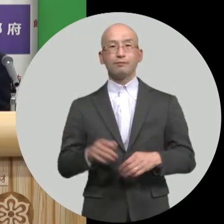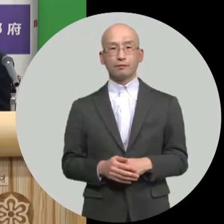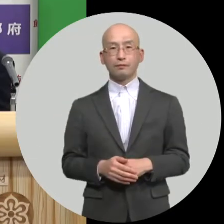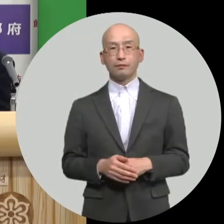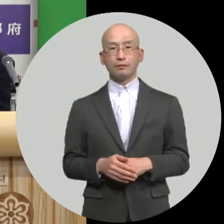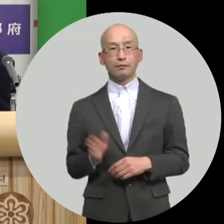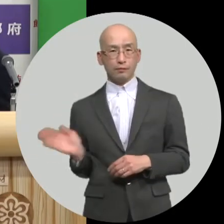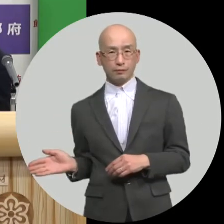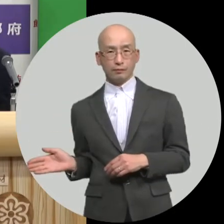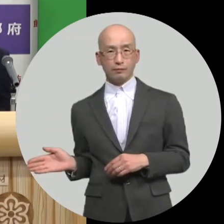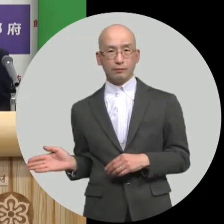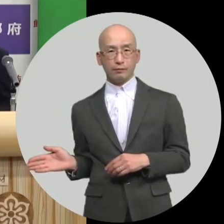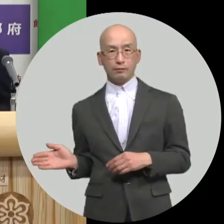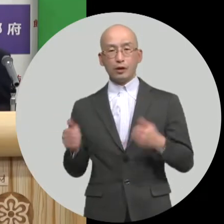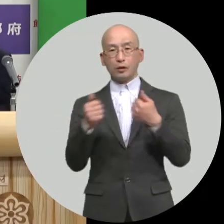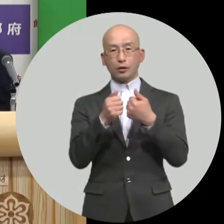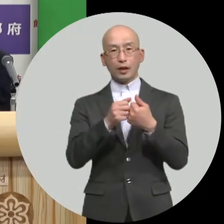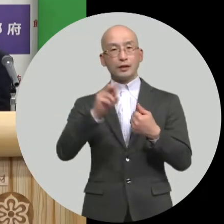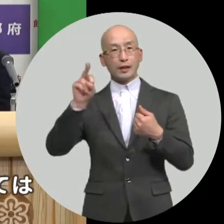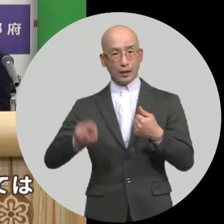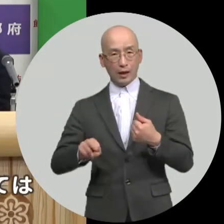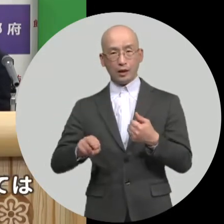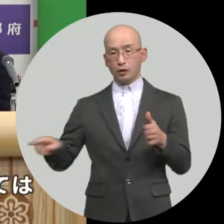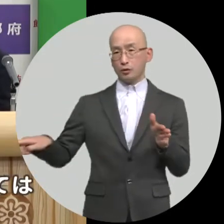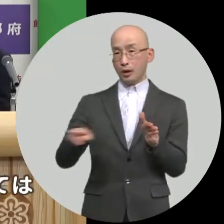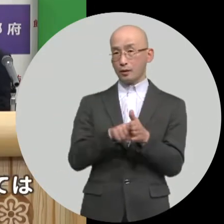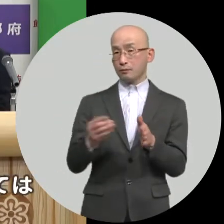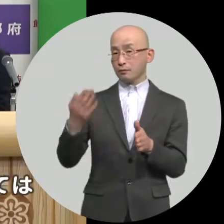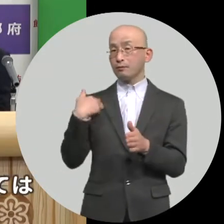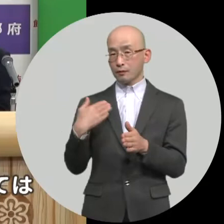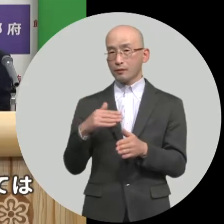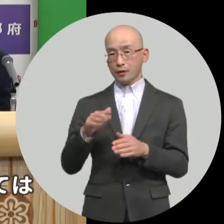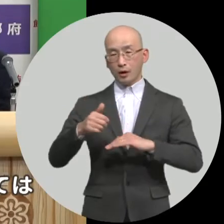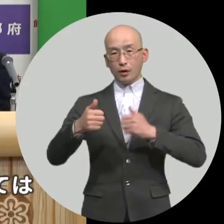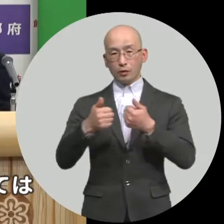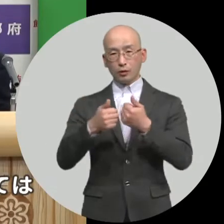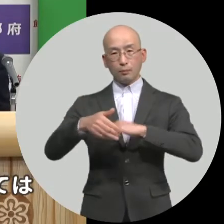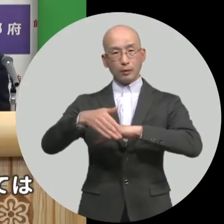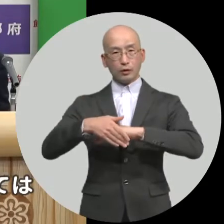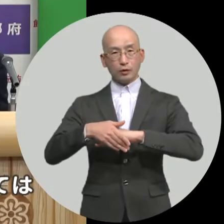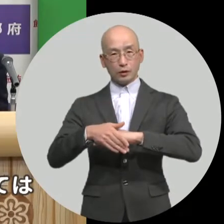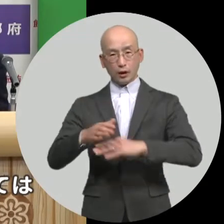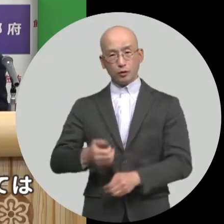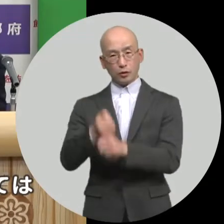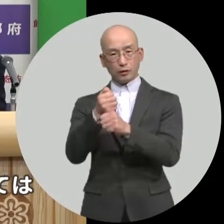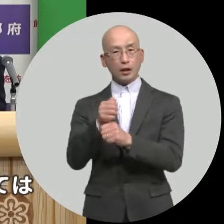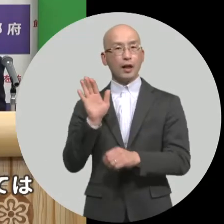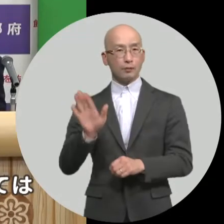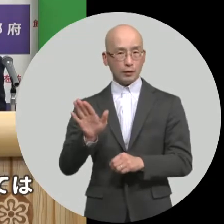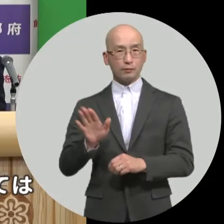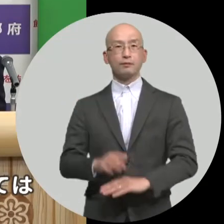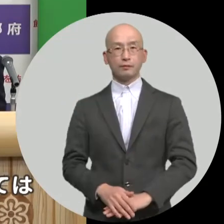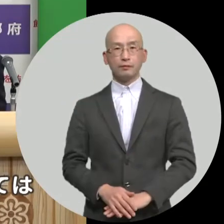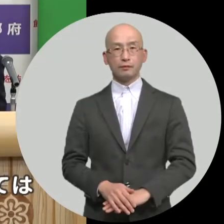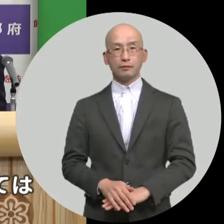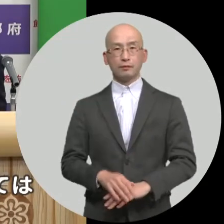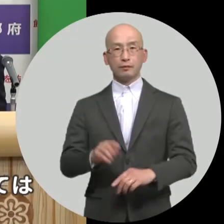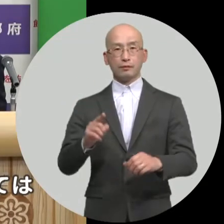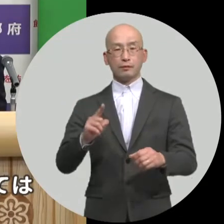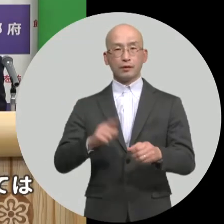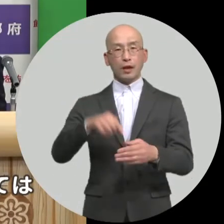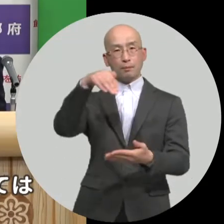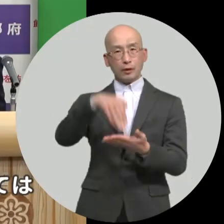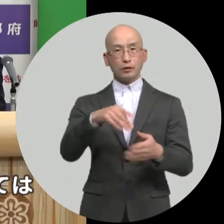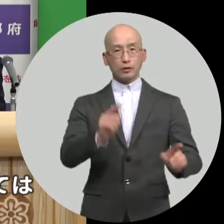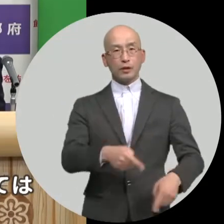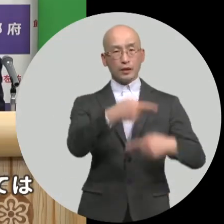相談センター、従来から、ここに相談の窓口を集約しておりますけれども、まあ、年末年始も24時間の受付